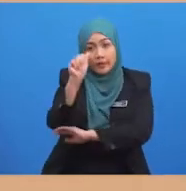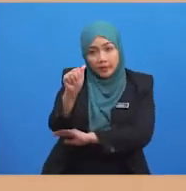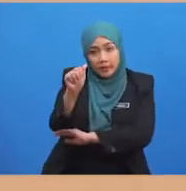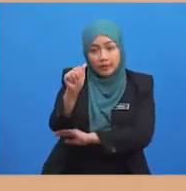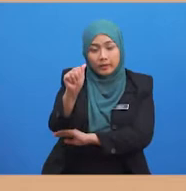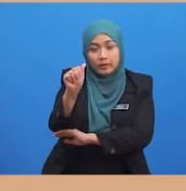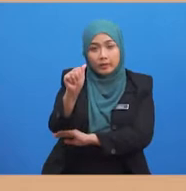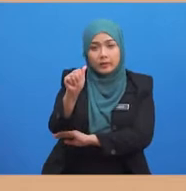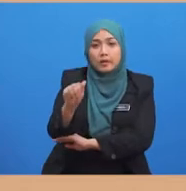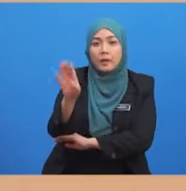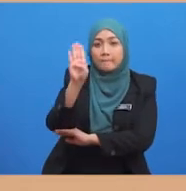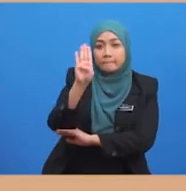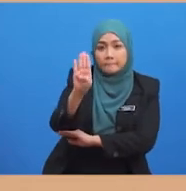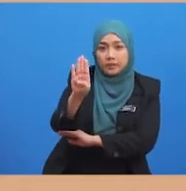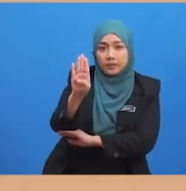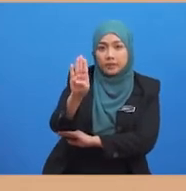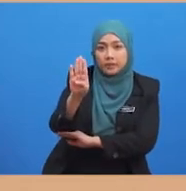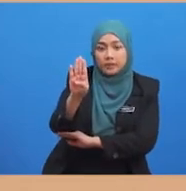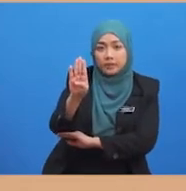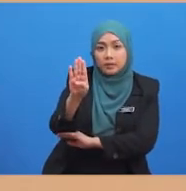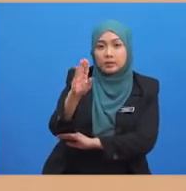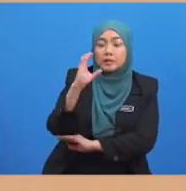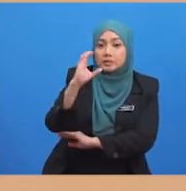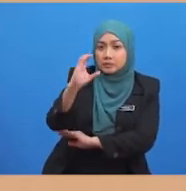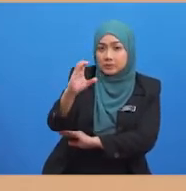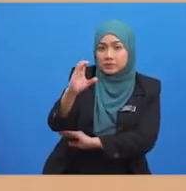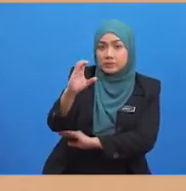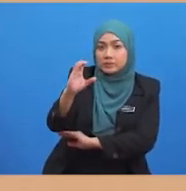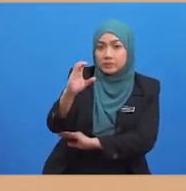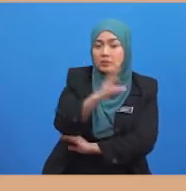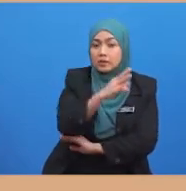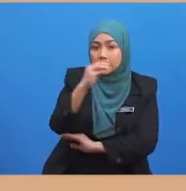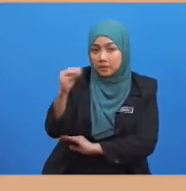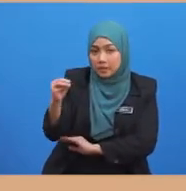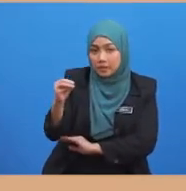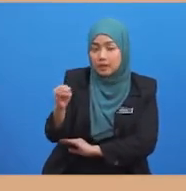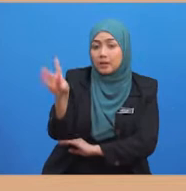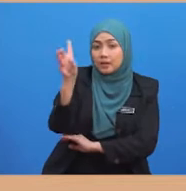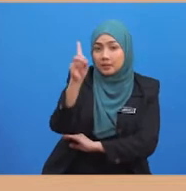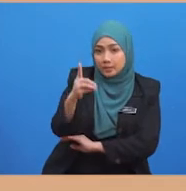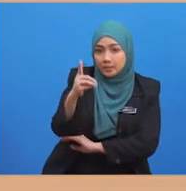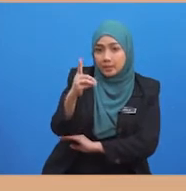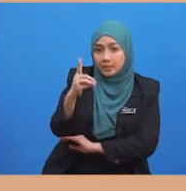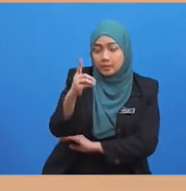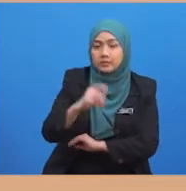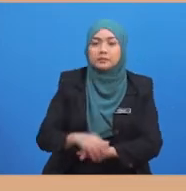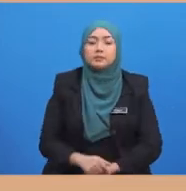Pemvulkanan, C. Pemejal wapan dan D. Penyah